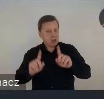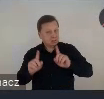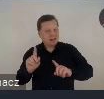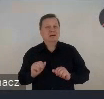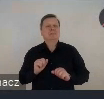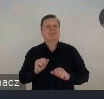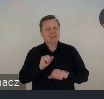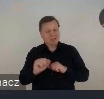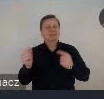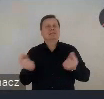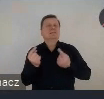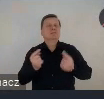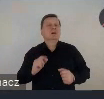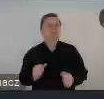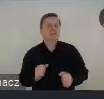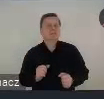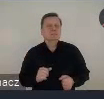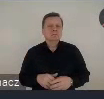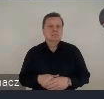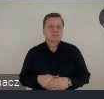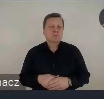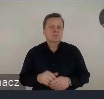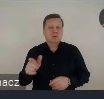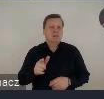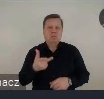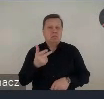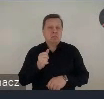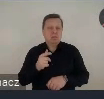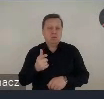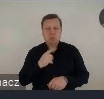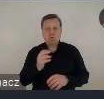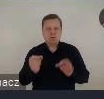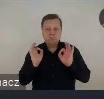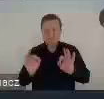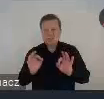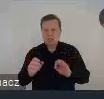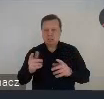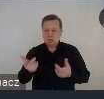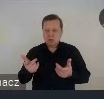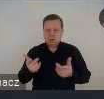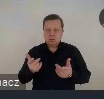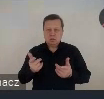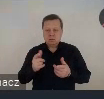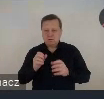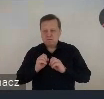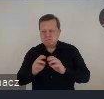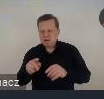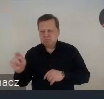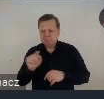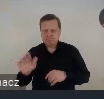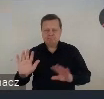takie sytuacje, kiedy to nie jest w taki jasny, zrozumiały sposób określone, wręcz